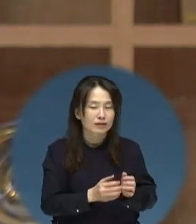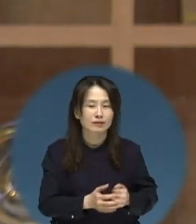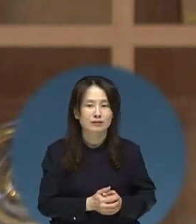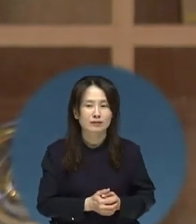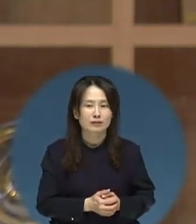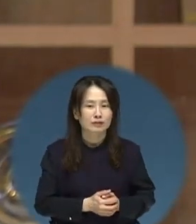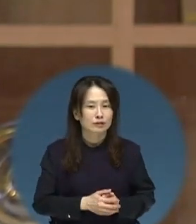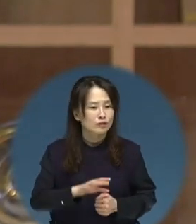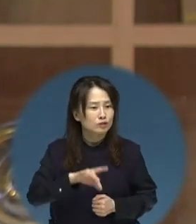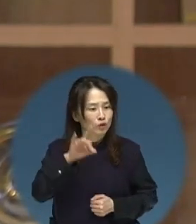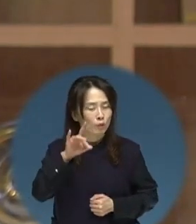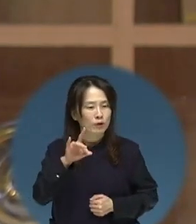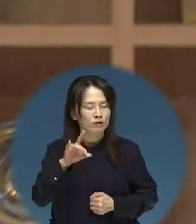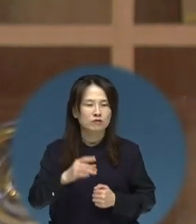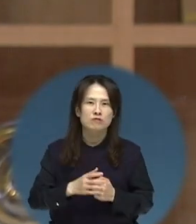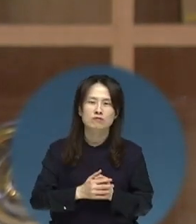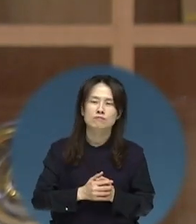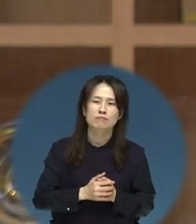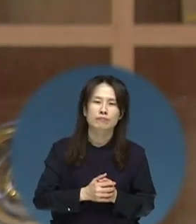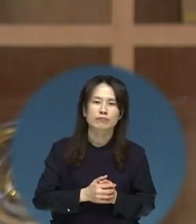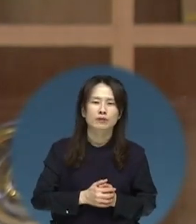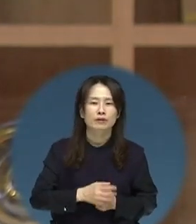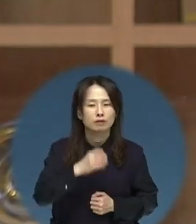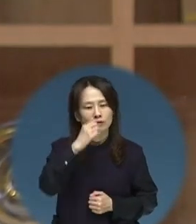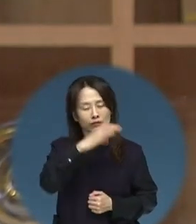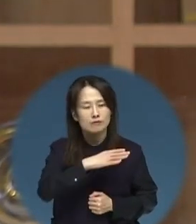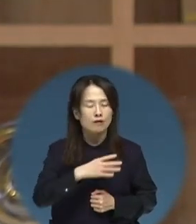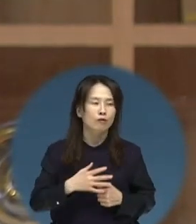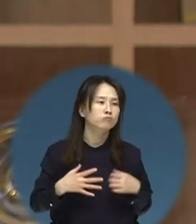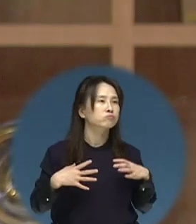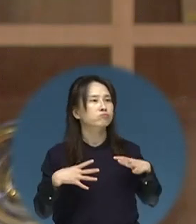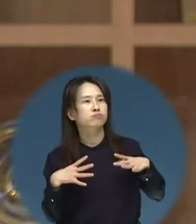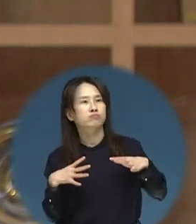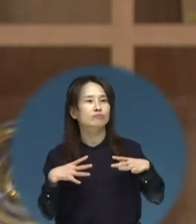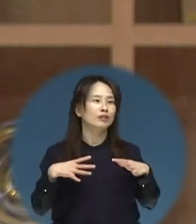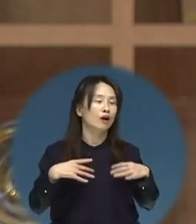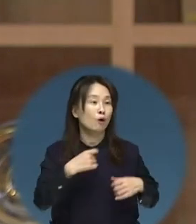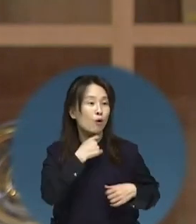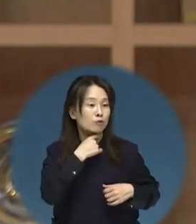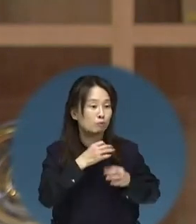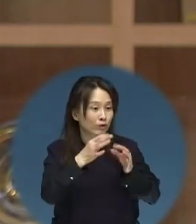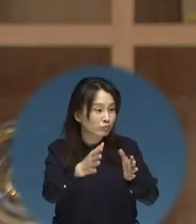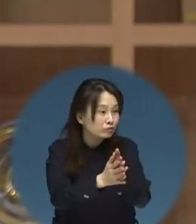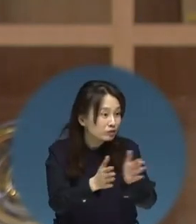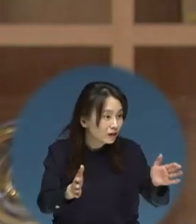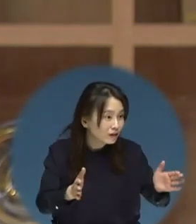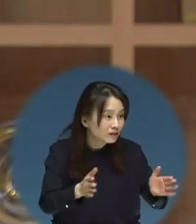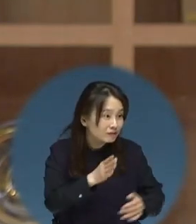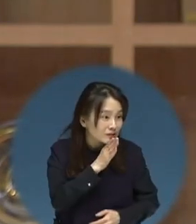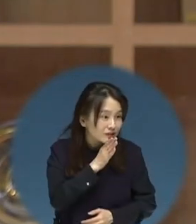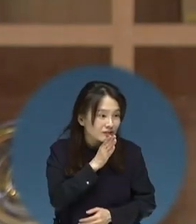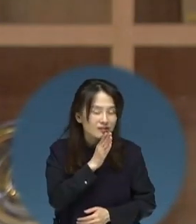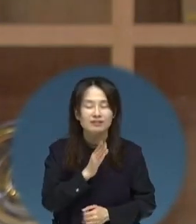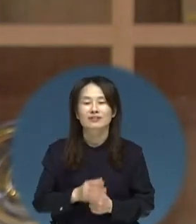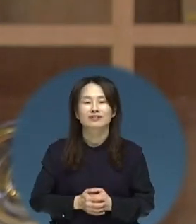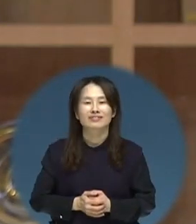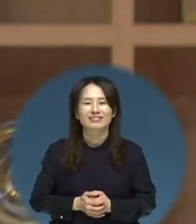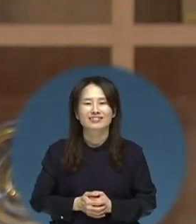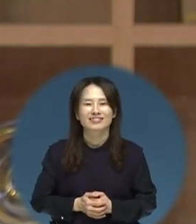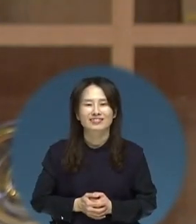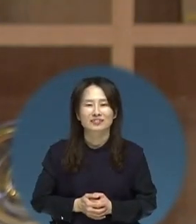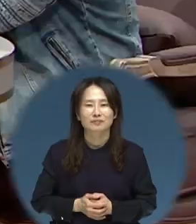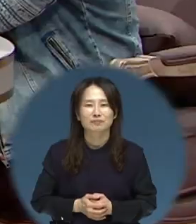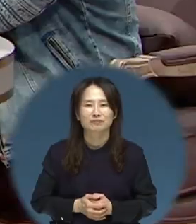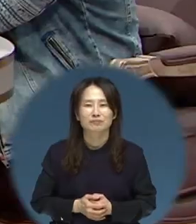때 처음에는 무슨 거창한 생각 없이 우쭐대는 마음으로 시작했다 그랬잖아요. 네. 바로 그게 사람을 바꾸는 거라군요.